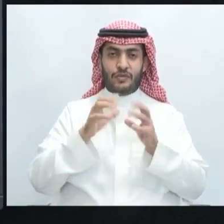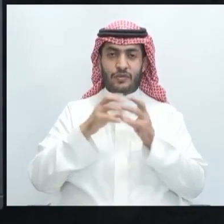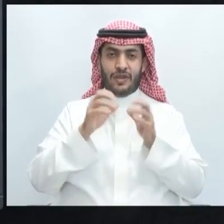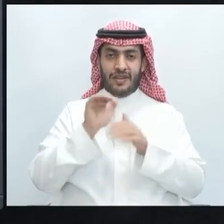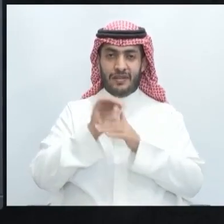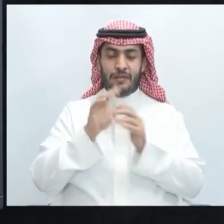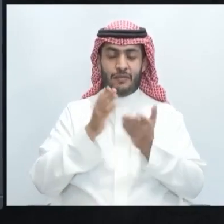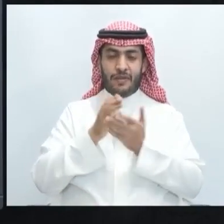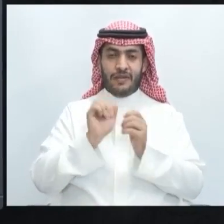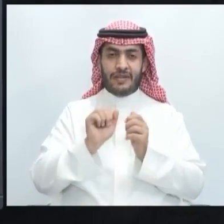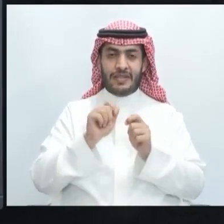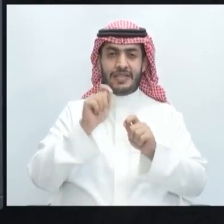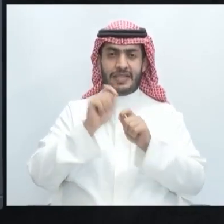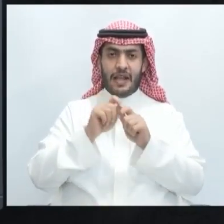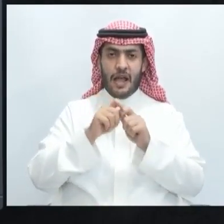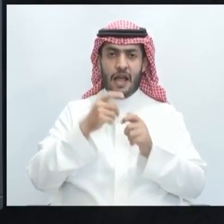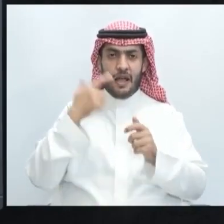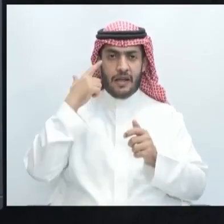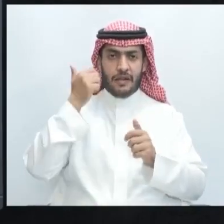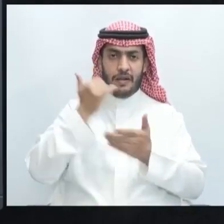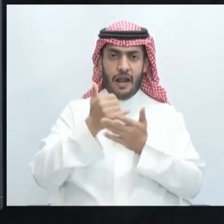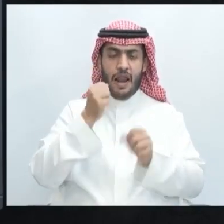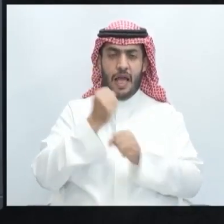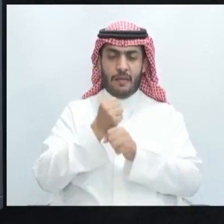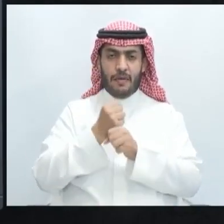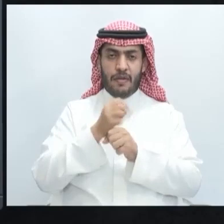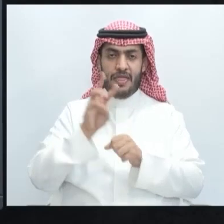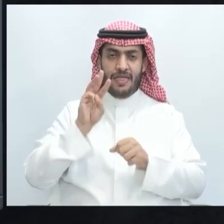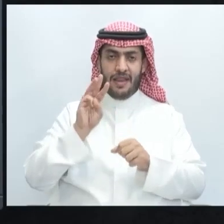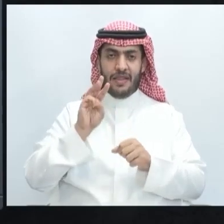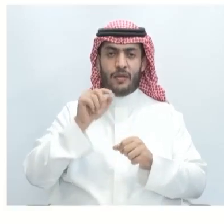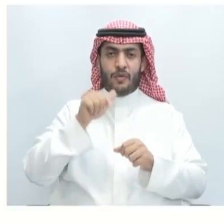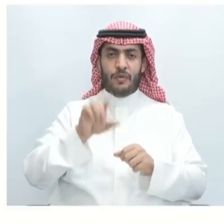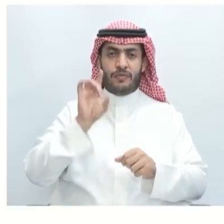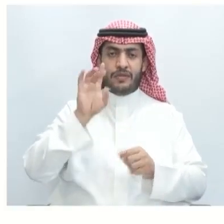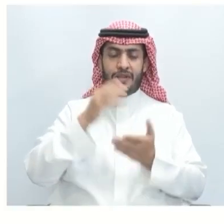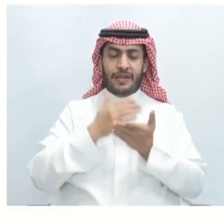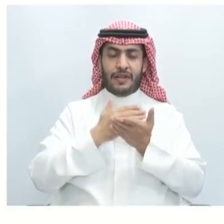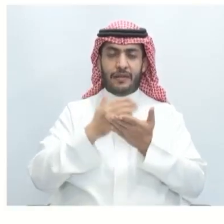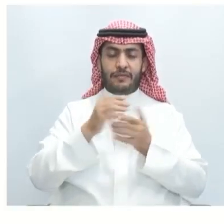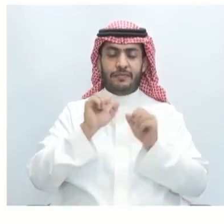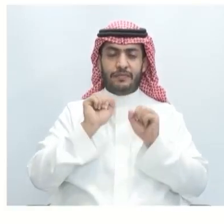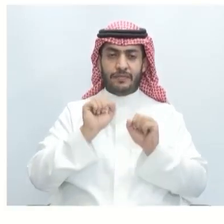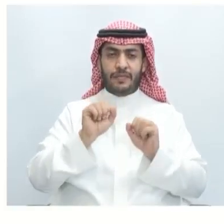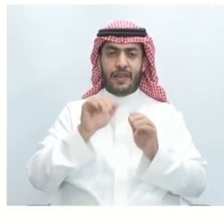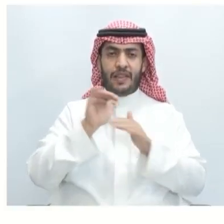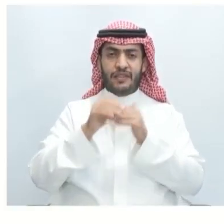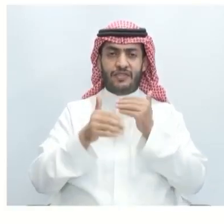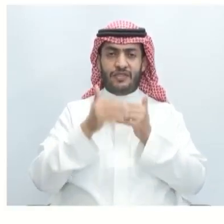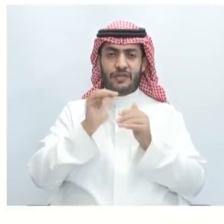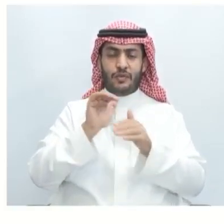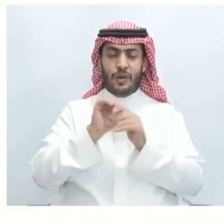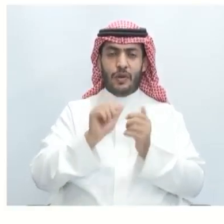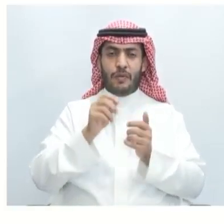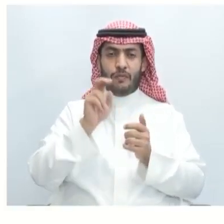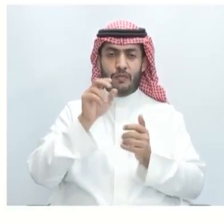شروحات مقرر صناعه القرار في الاعمال ثلاثه اليوم باذن الله سنتحدث عن درس اخر من دروس